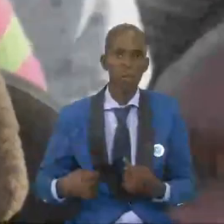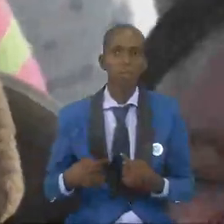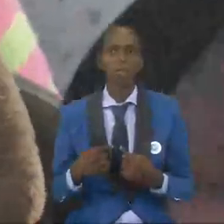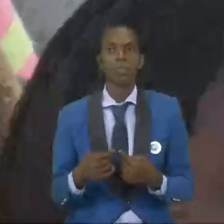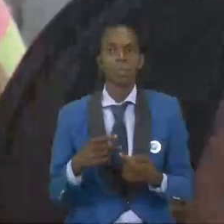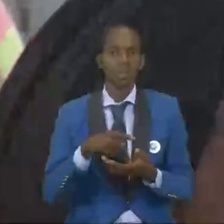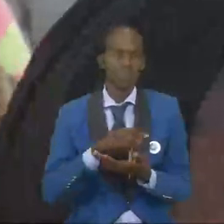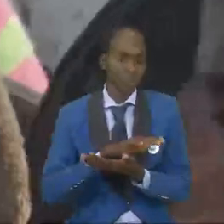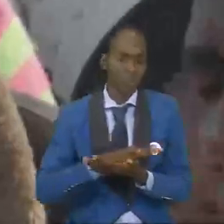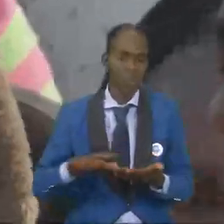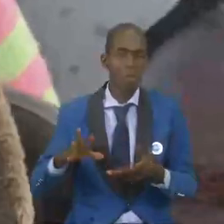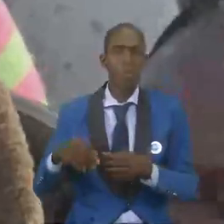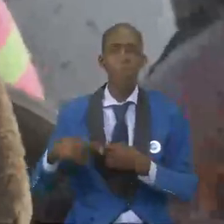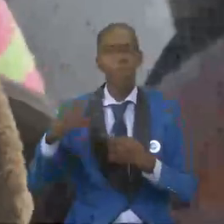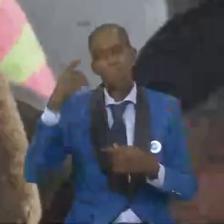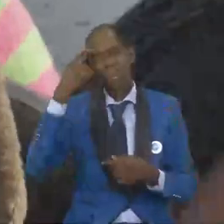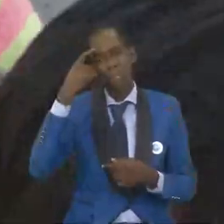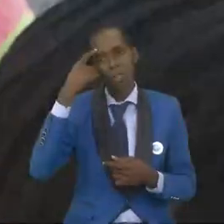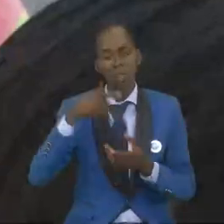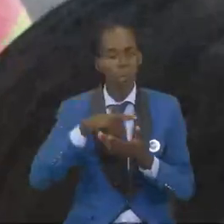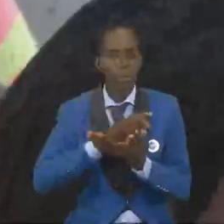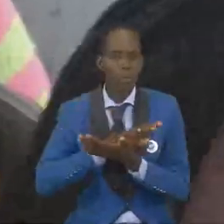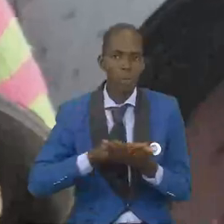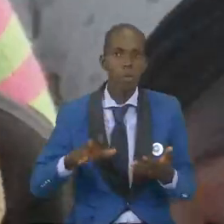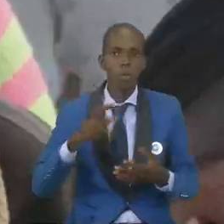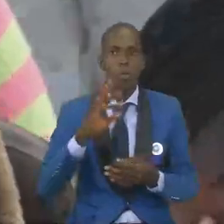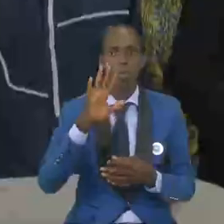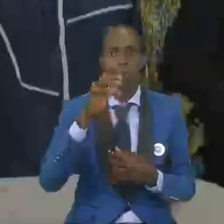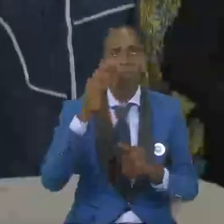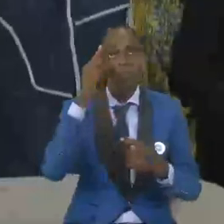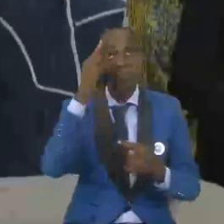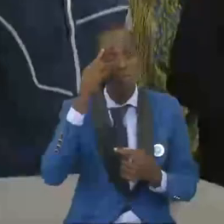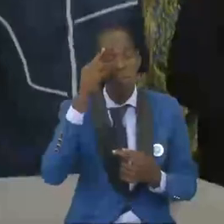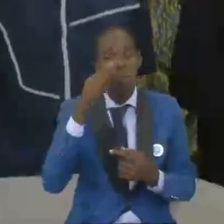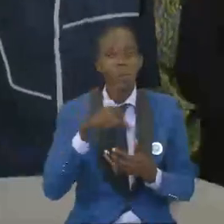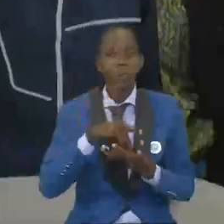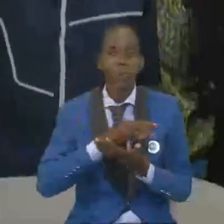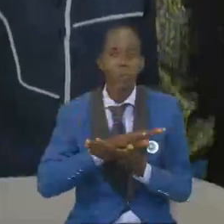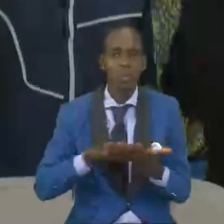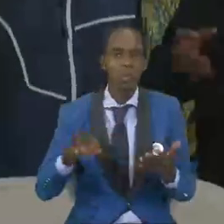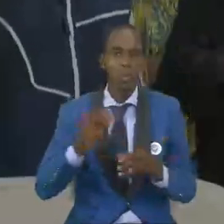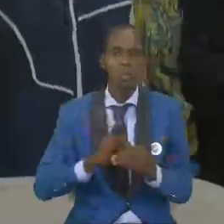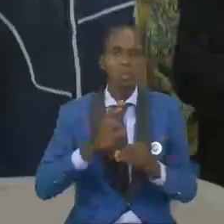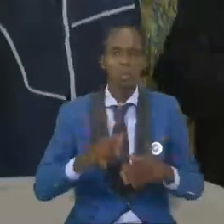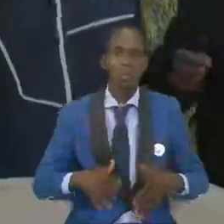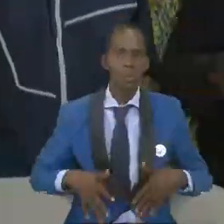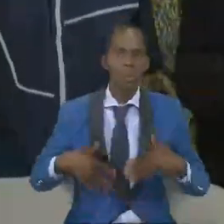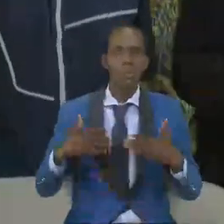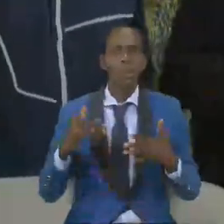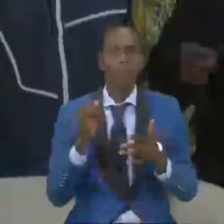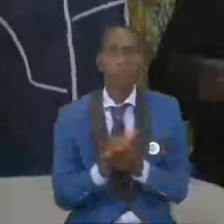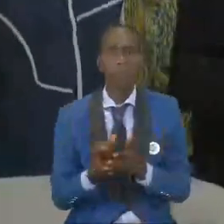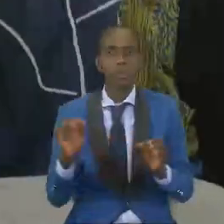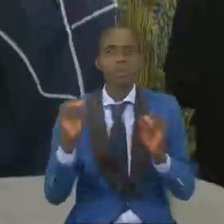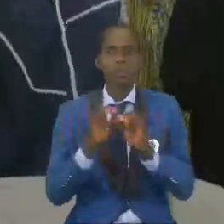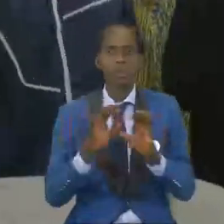Sans avoir honte de la sanctification, la pureté de cœur, pureté dans ton esprit, pureté dans tes